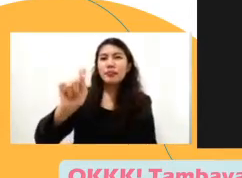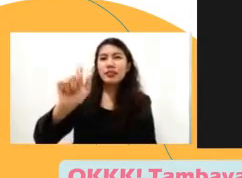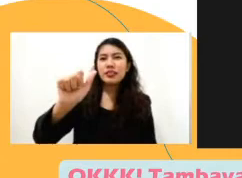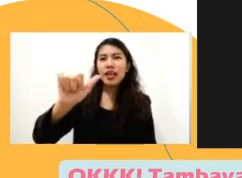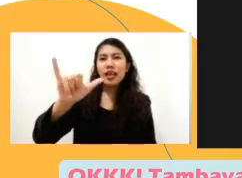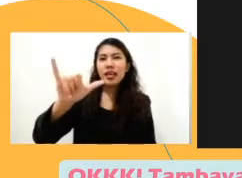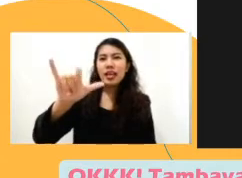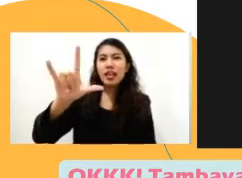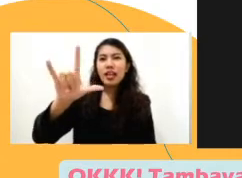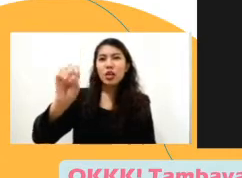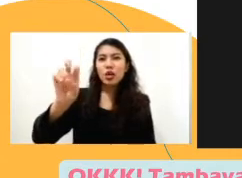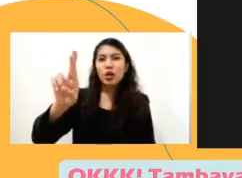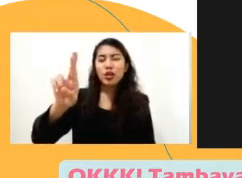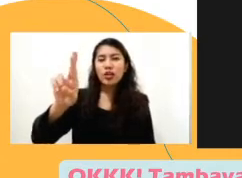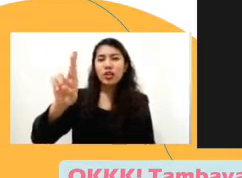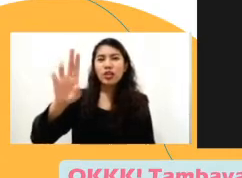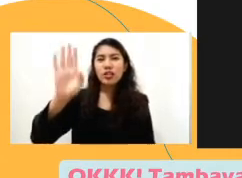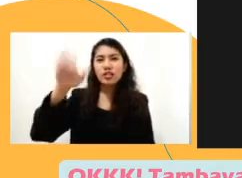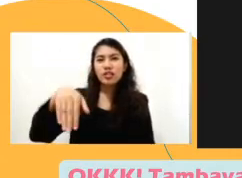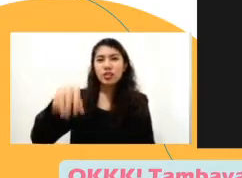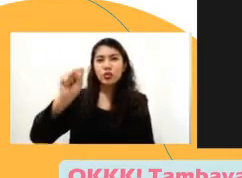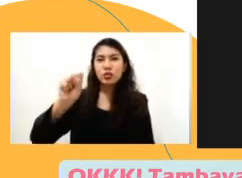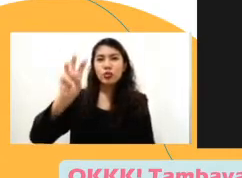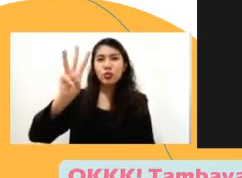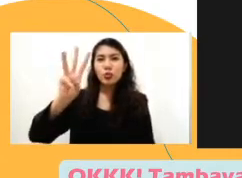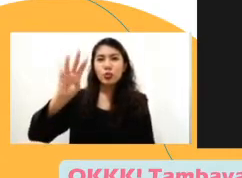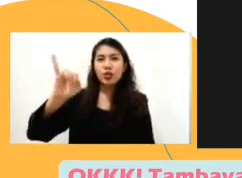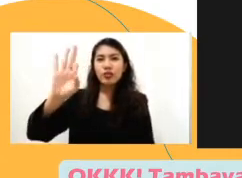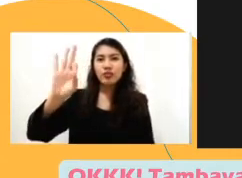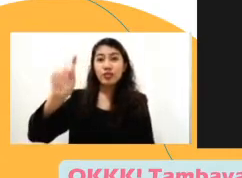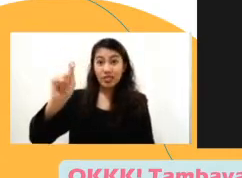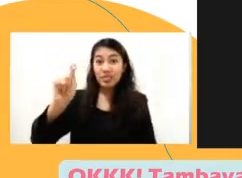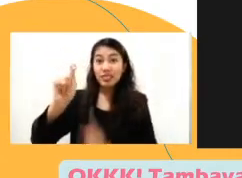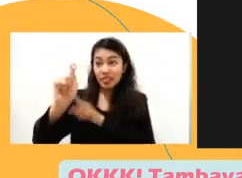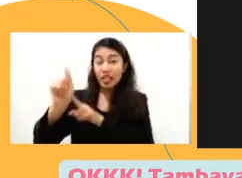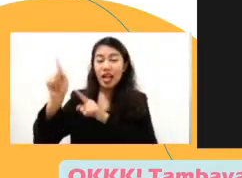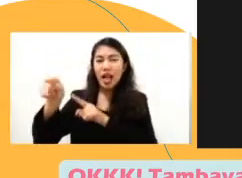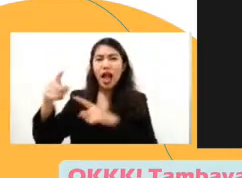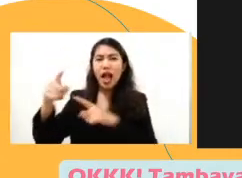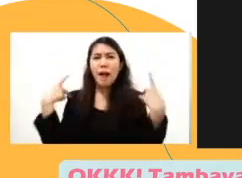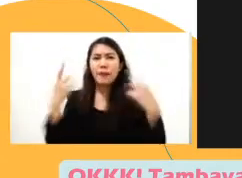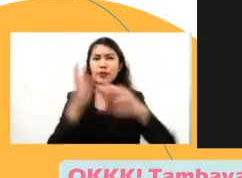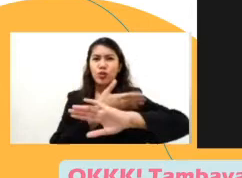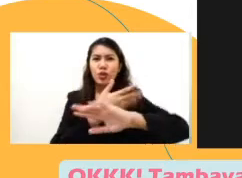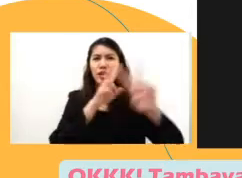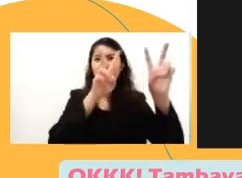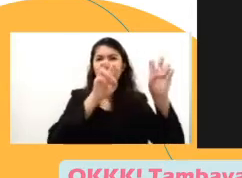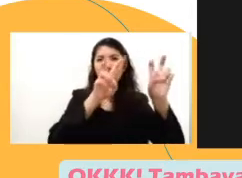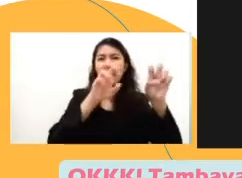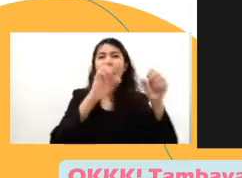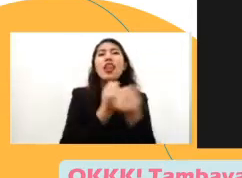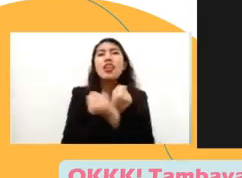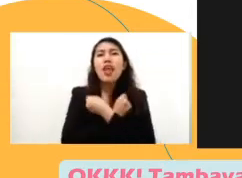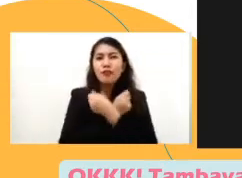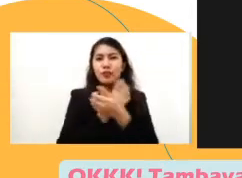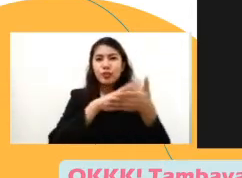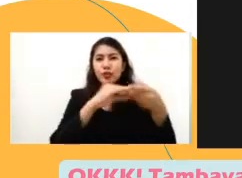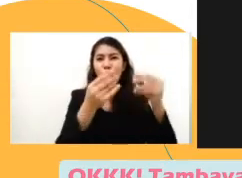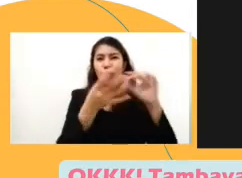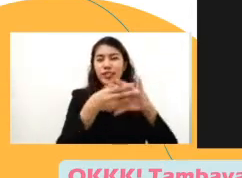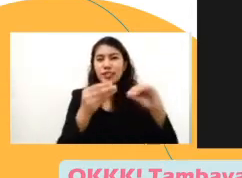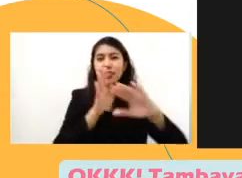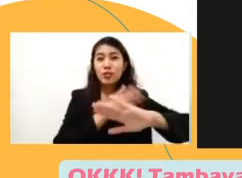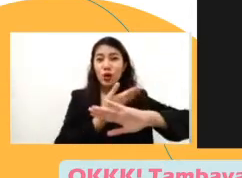Diba? Love story siya. So, nagsimula sa magkaaway ang pamilya, malungkot siya, at nagtapos sa ikakasal na